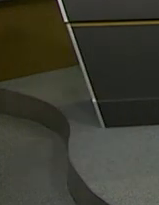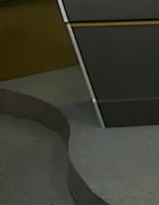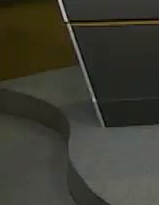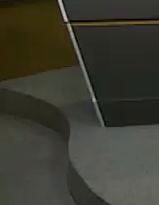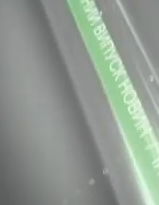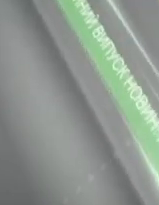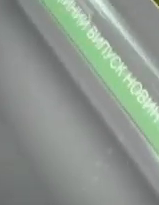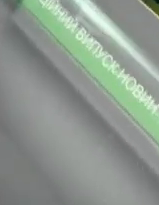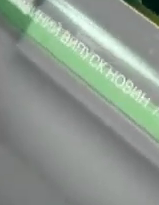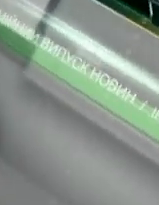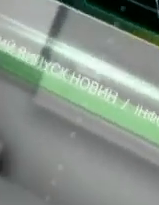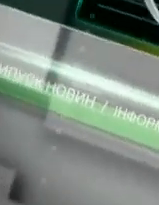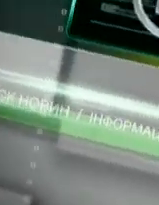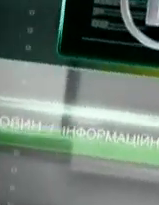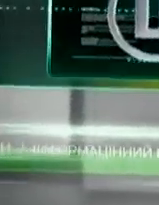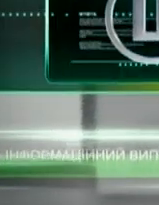Дякую!